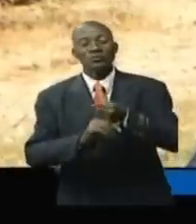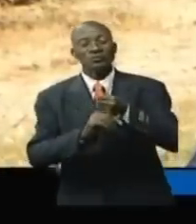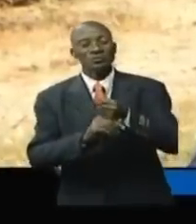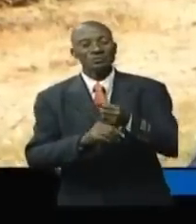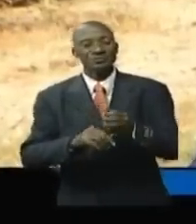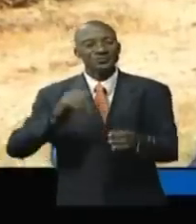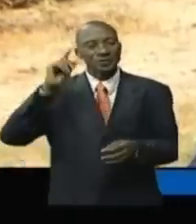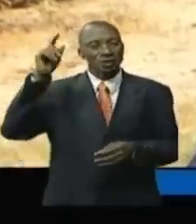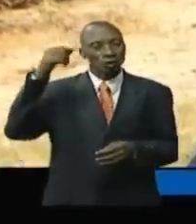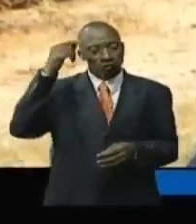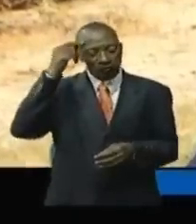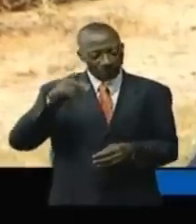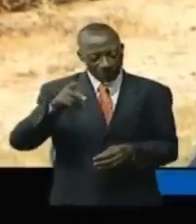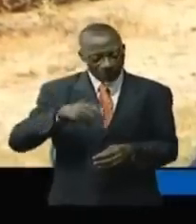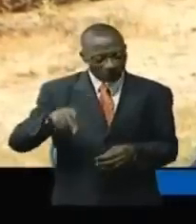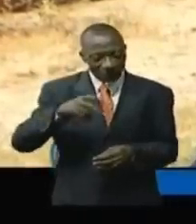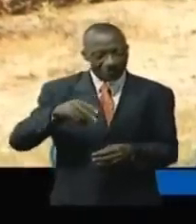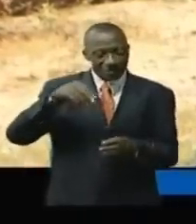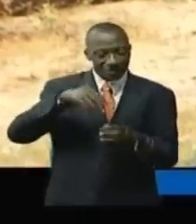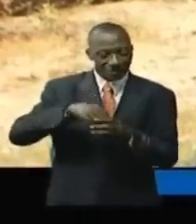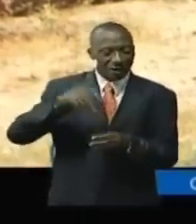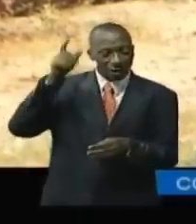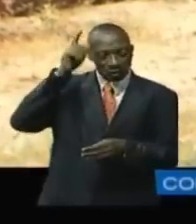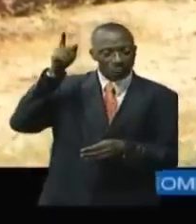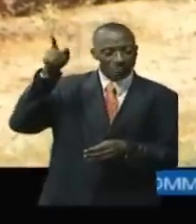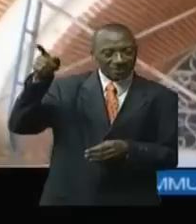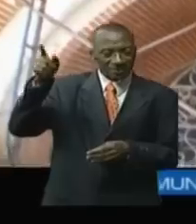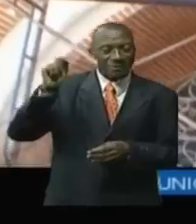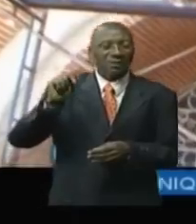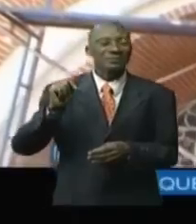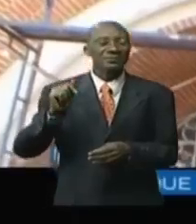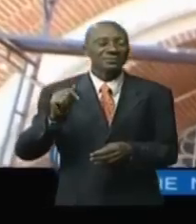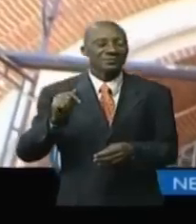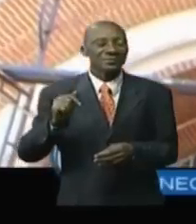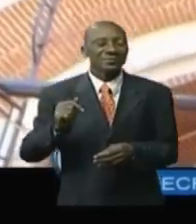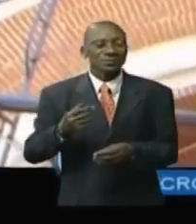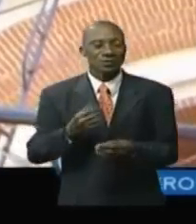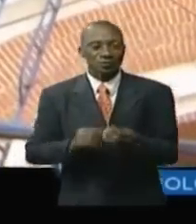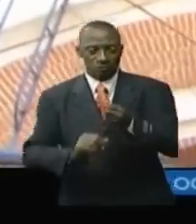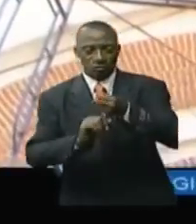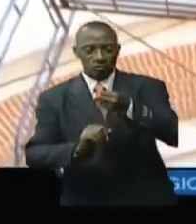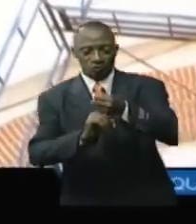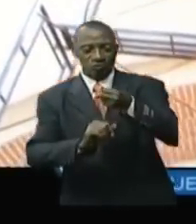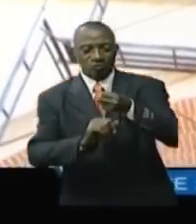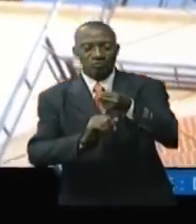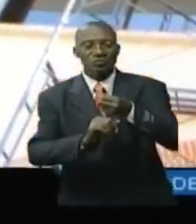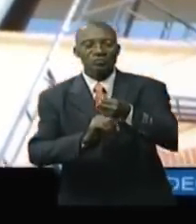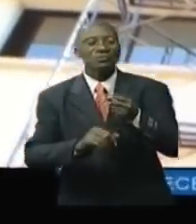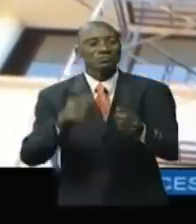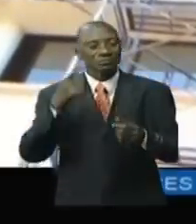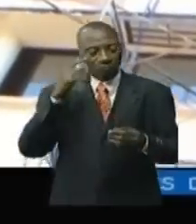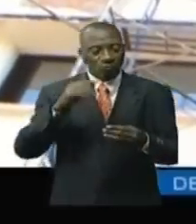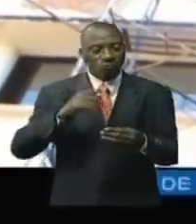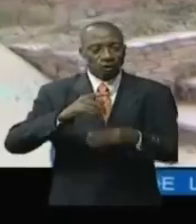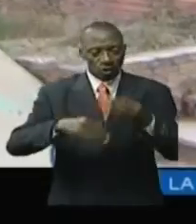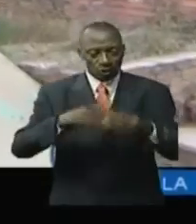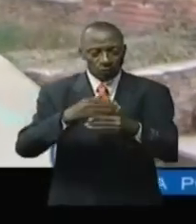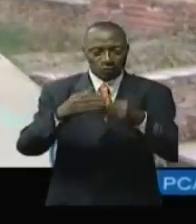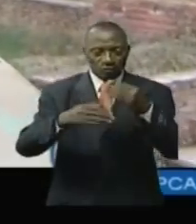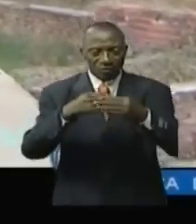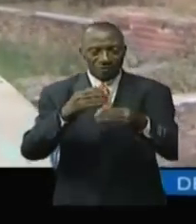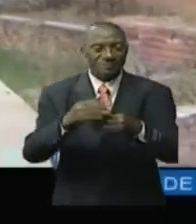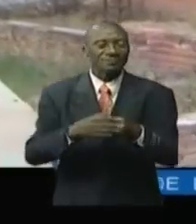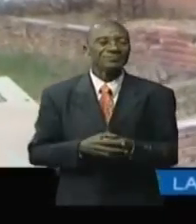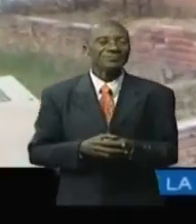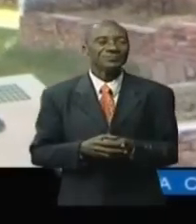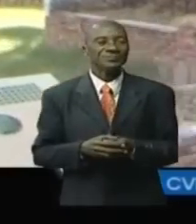du Haut-Katanga. Travaux confiés à l'entreprise de construction JITEL. Cette dernière avait préfinancé les